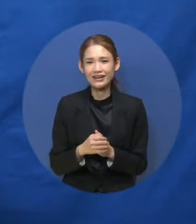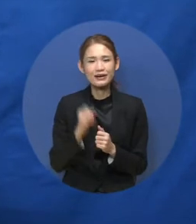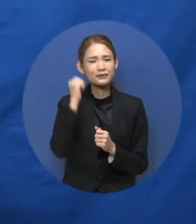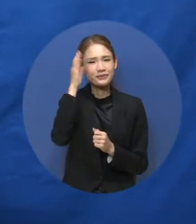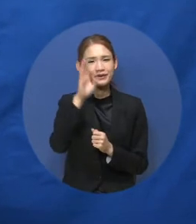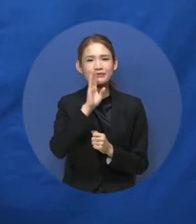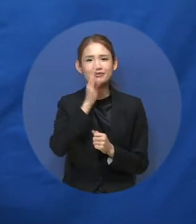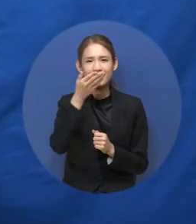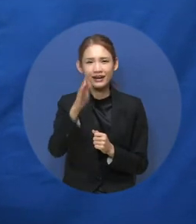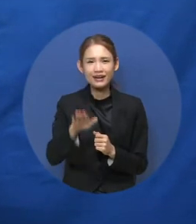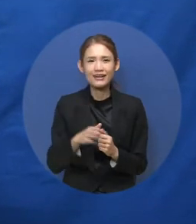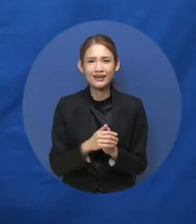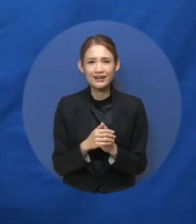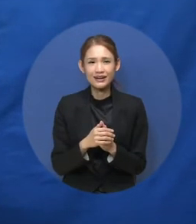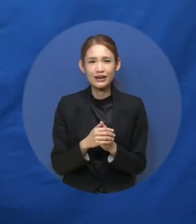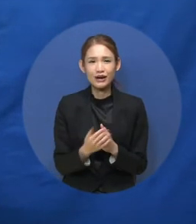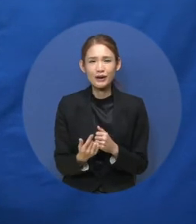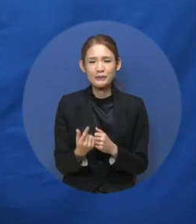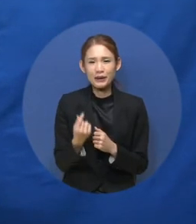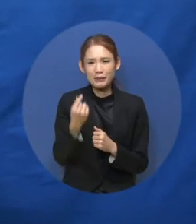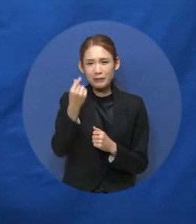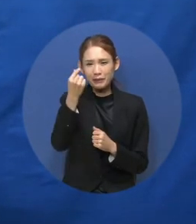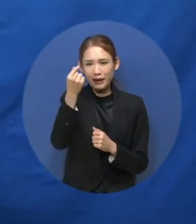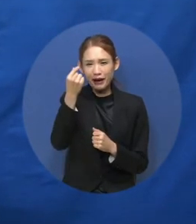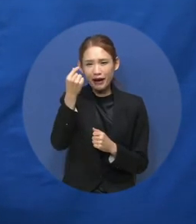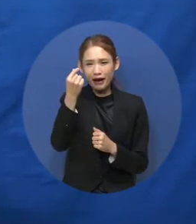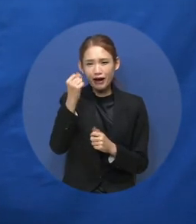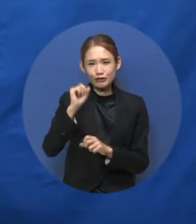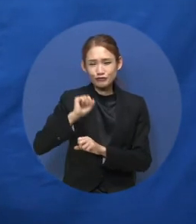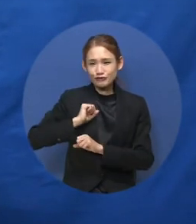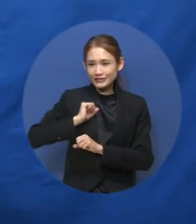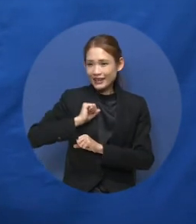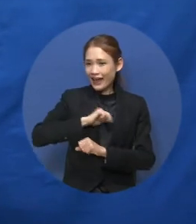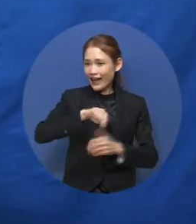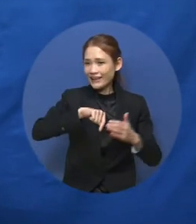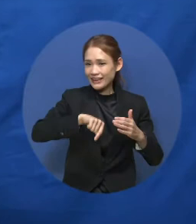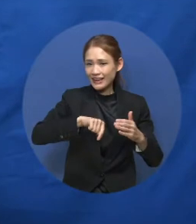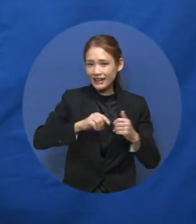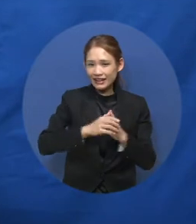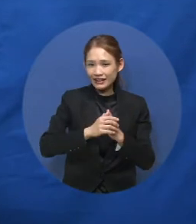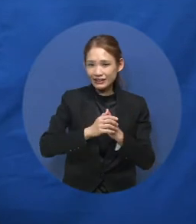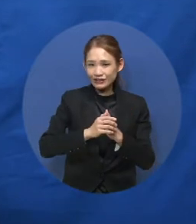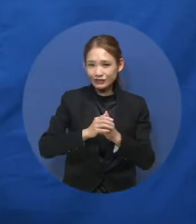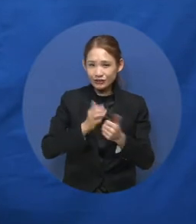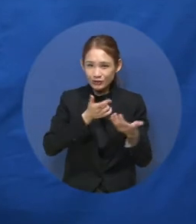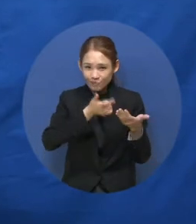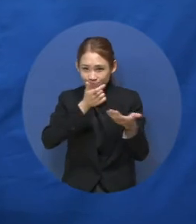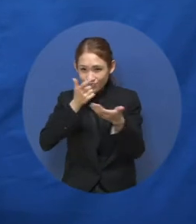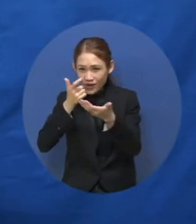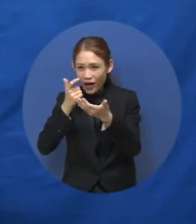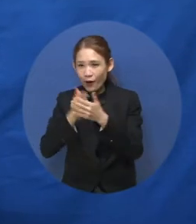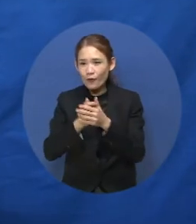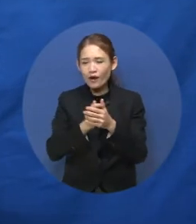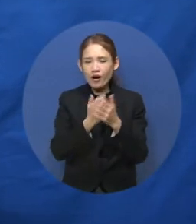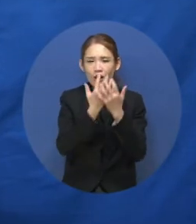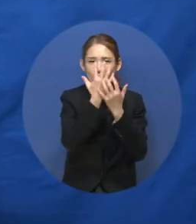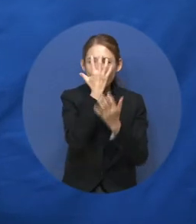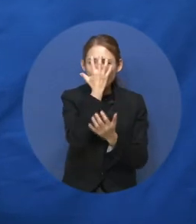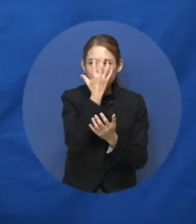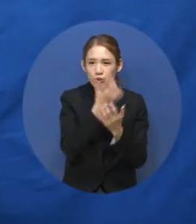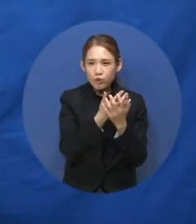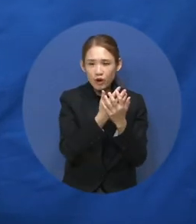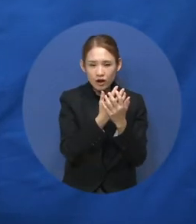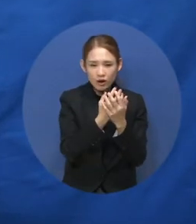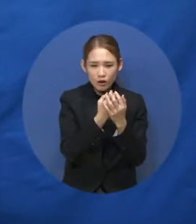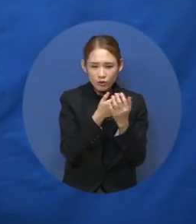하는데 빨리 그런 거 있잖아요. 군대에서도 우리 막 유격장 같을 때 갔을 때 파생방을 하게 되면 피할